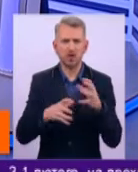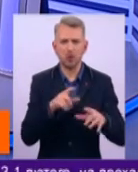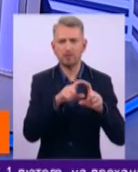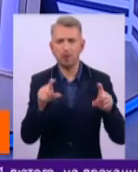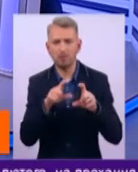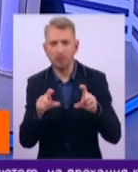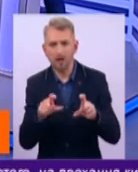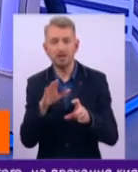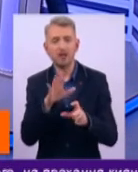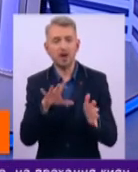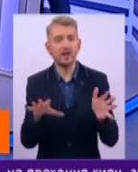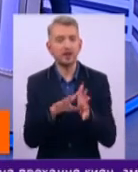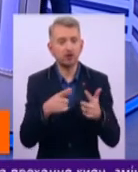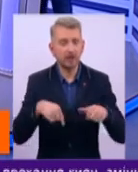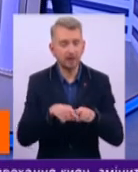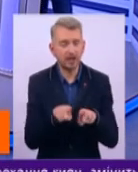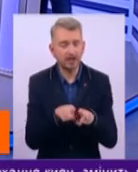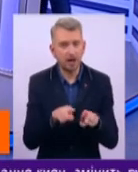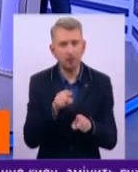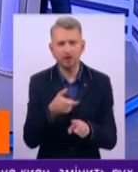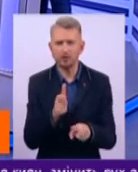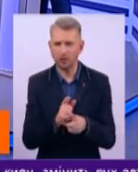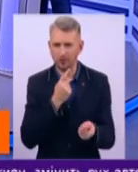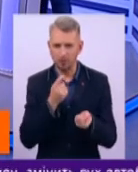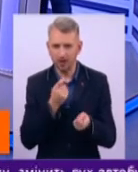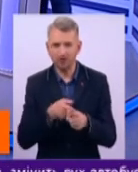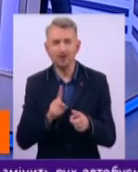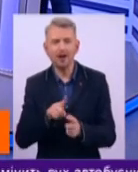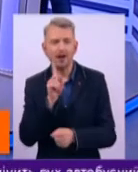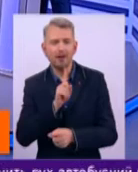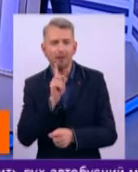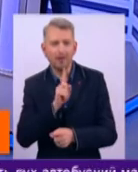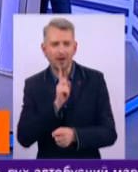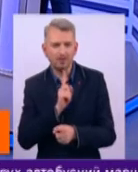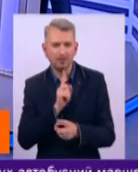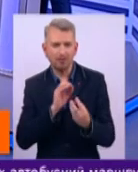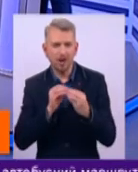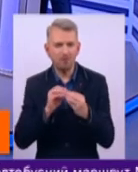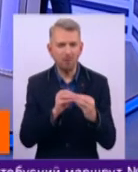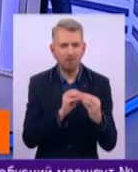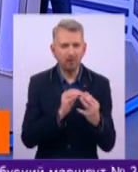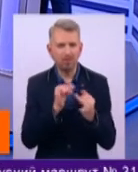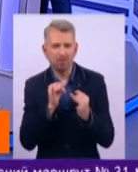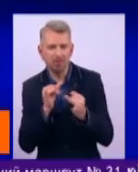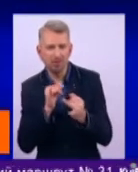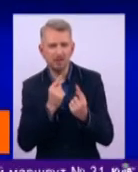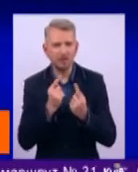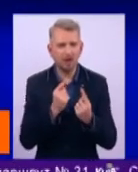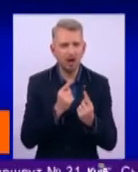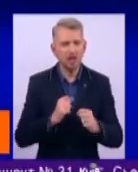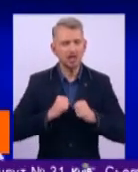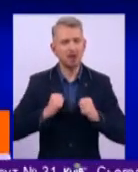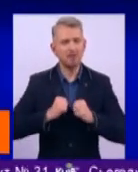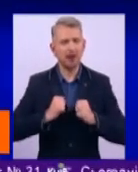компаніям. Угу. І в енергетичній сфері так само. Тому вони досить обережні. Це поки що кулуарні перемовини. Або, знаєте, навагання